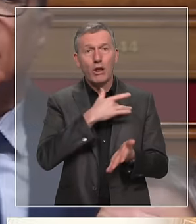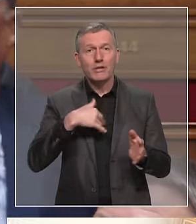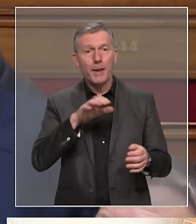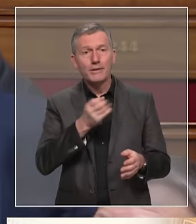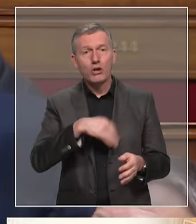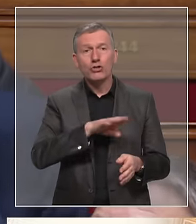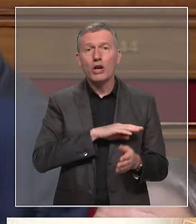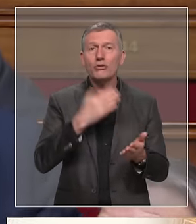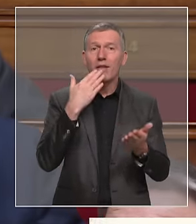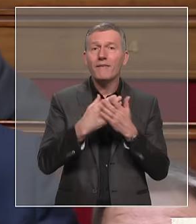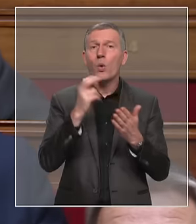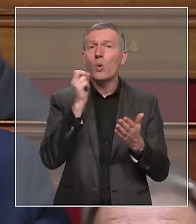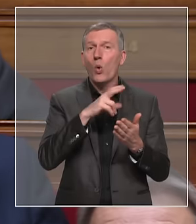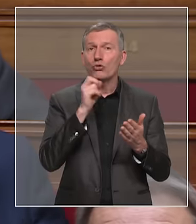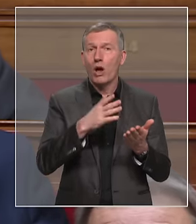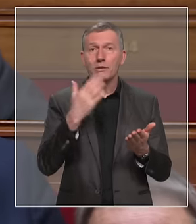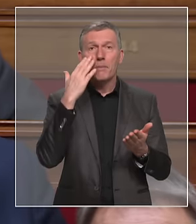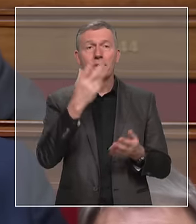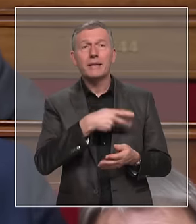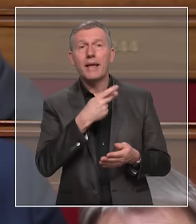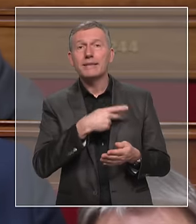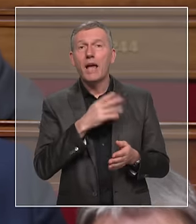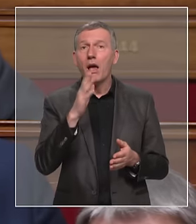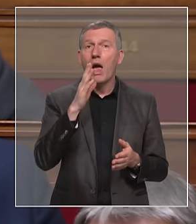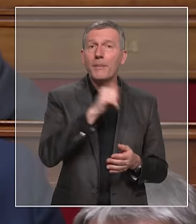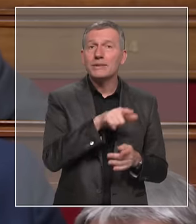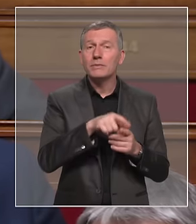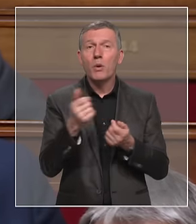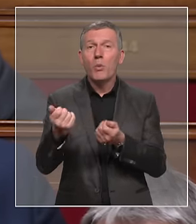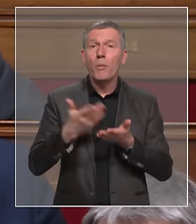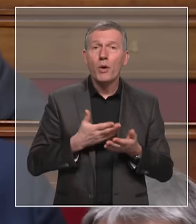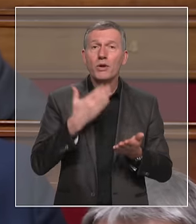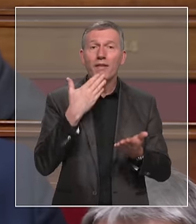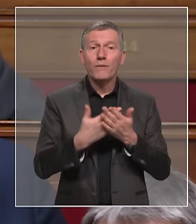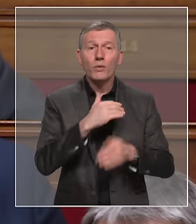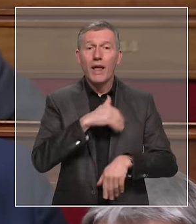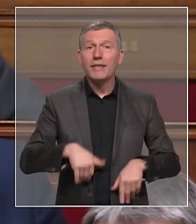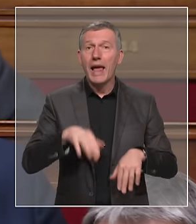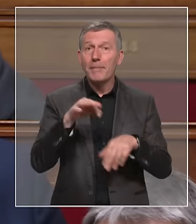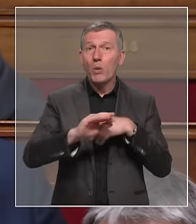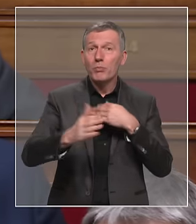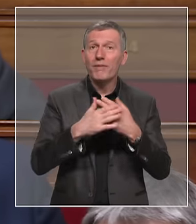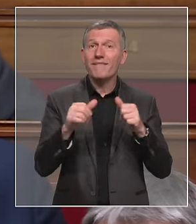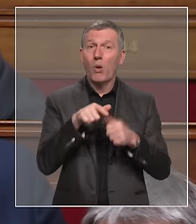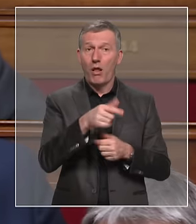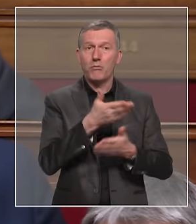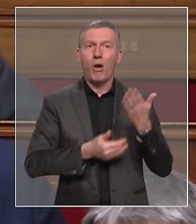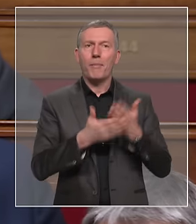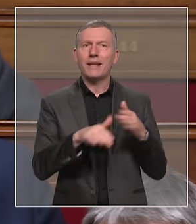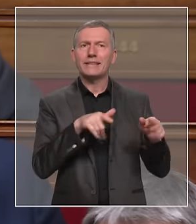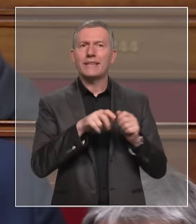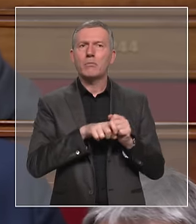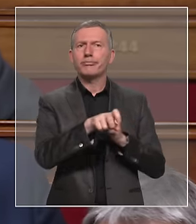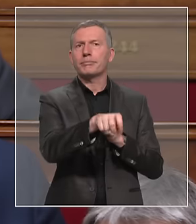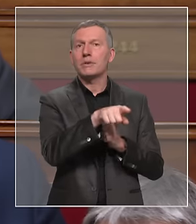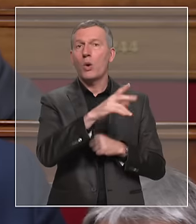charge de rendez-vous d'urgence. Ainsi, si votre médecin traitant est dans l'impossibilité de vous proposer un rendez-vous de dernière minute, ce dispositif vous oriente vers un médecin qui vous